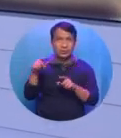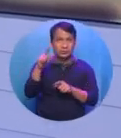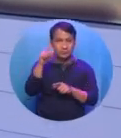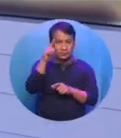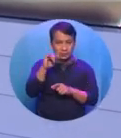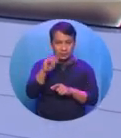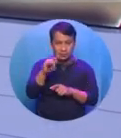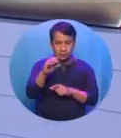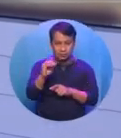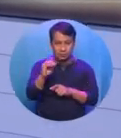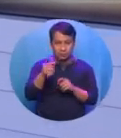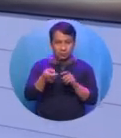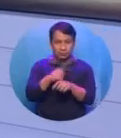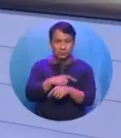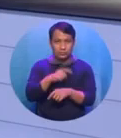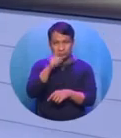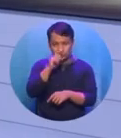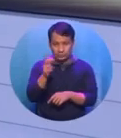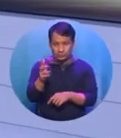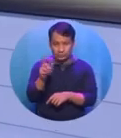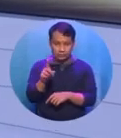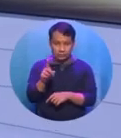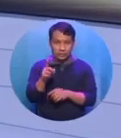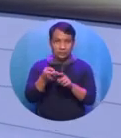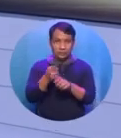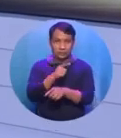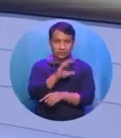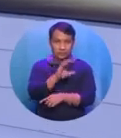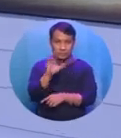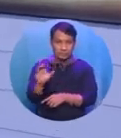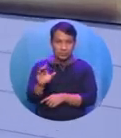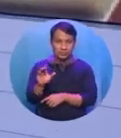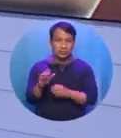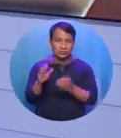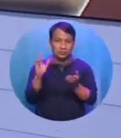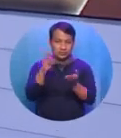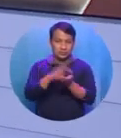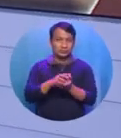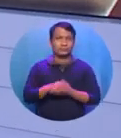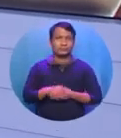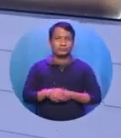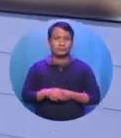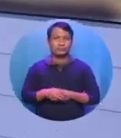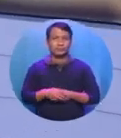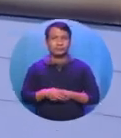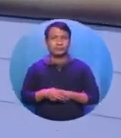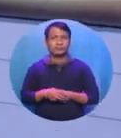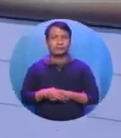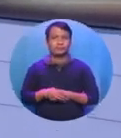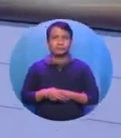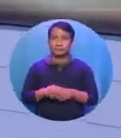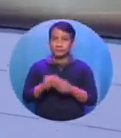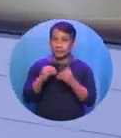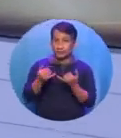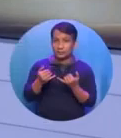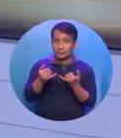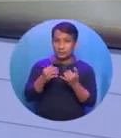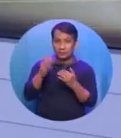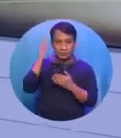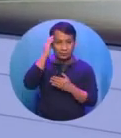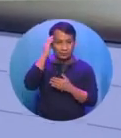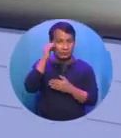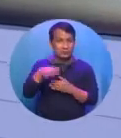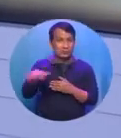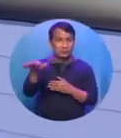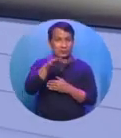Tolitz Abarientos, 39 years old, ng Caloocan City. Pero ngayon, alam ko naman nasa